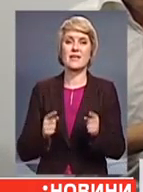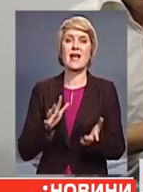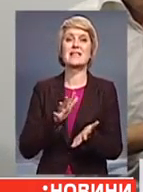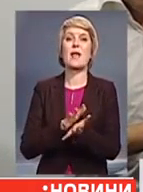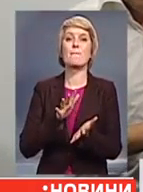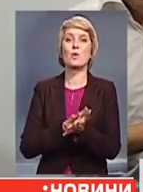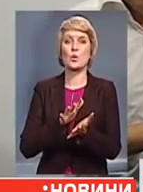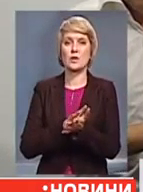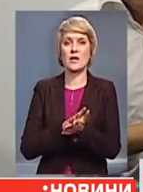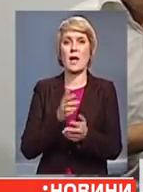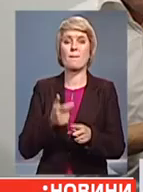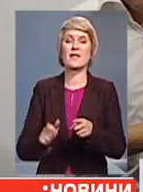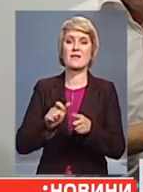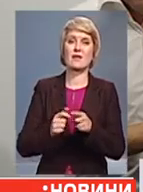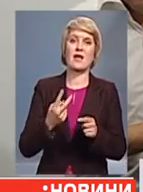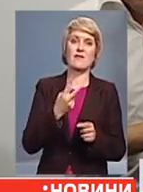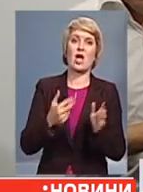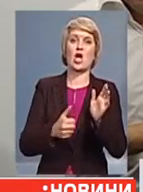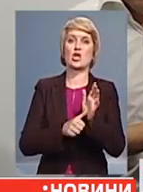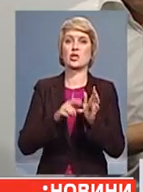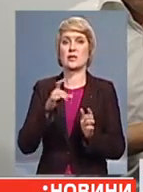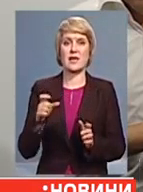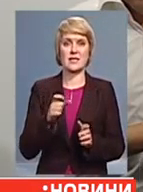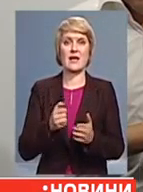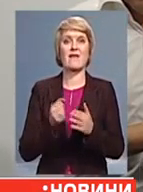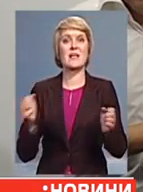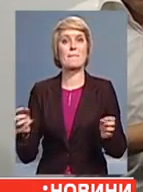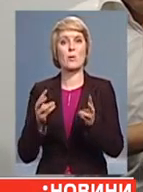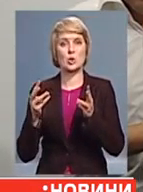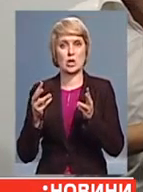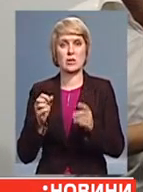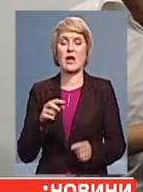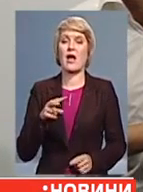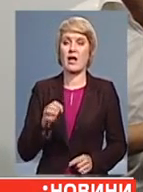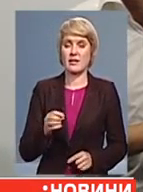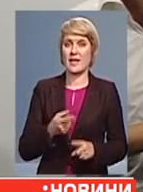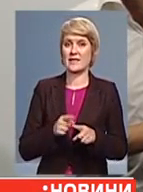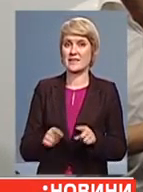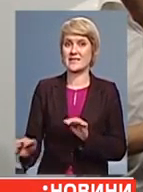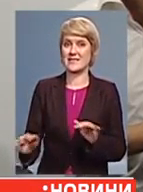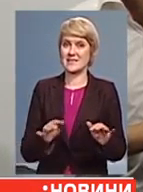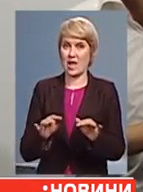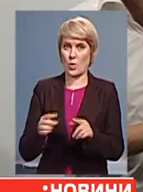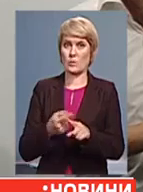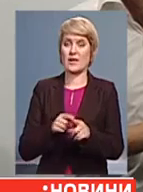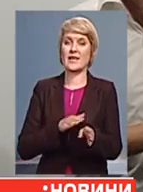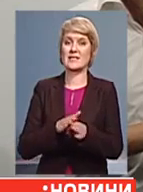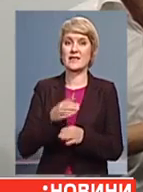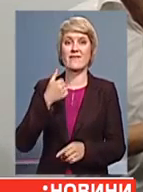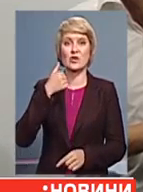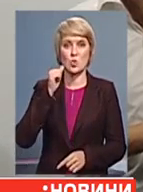забруднення, перевищення 2-6 рази від пожежі, але ті заходи, які були здійснені